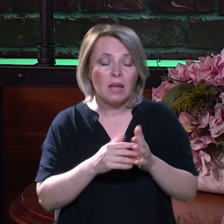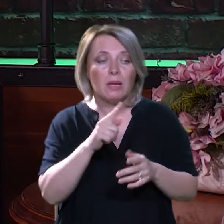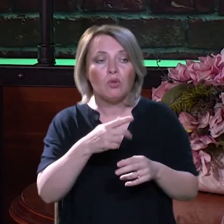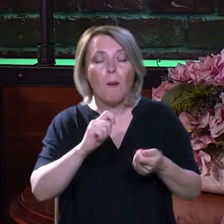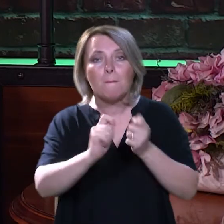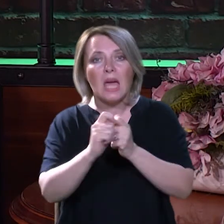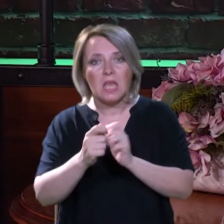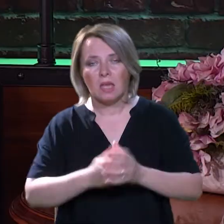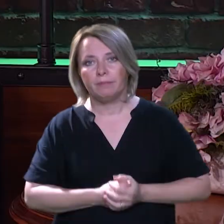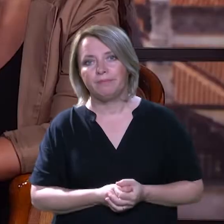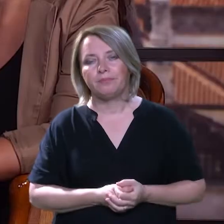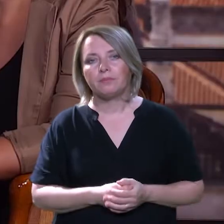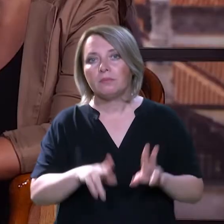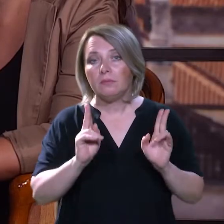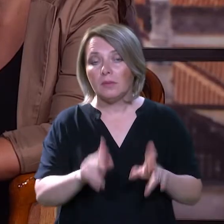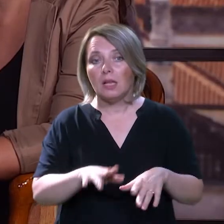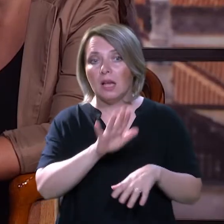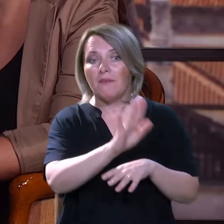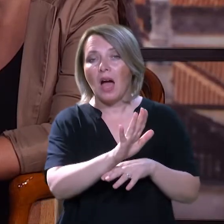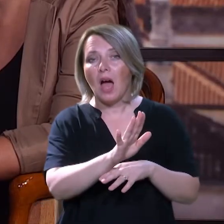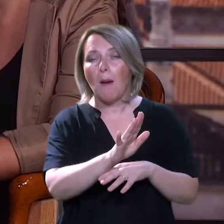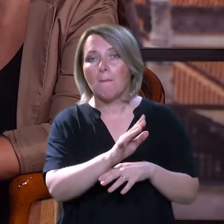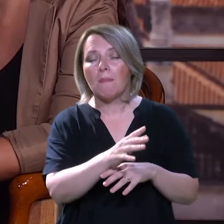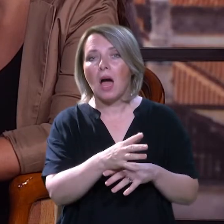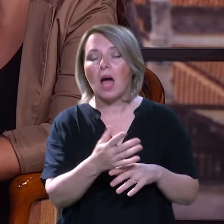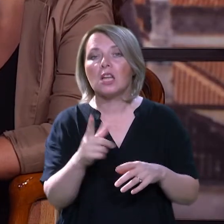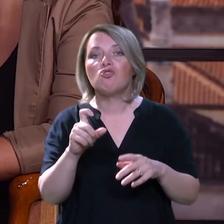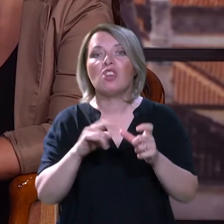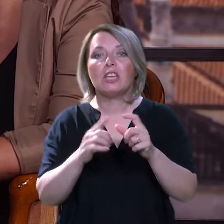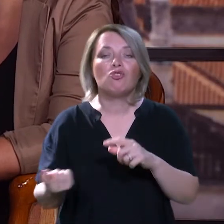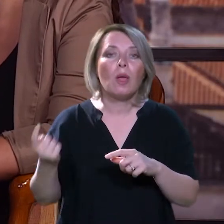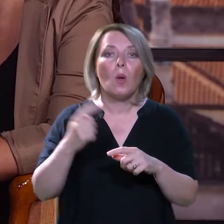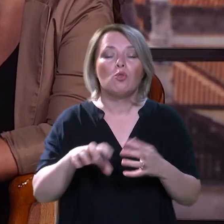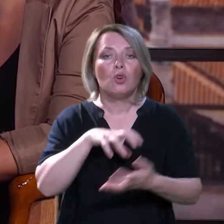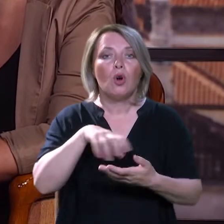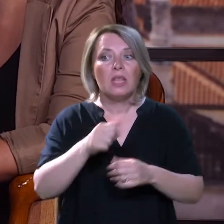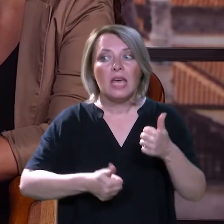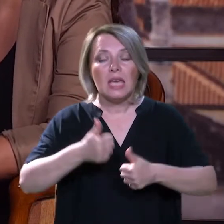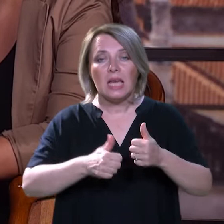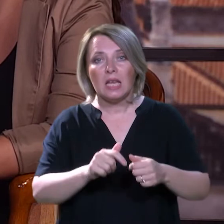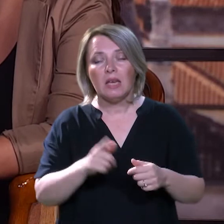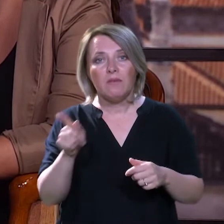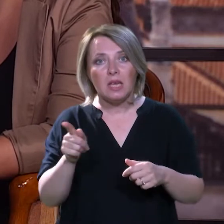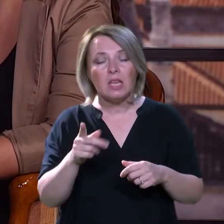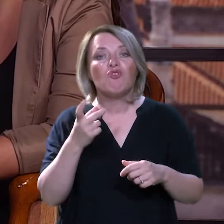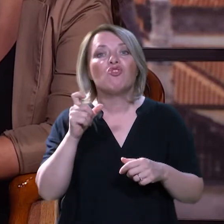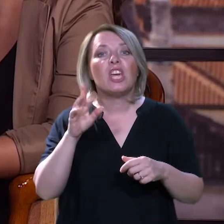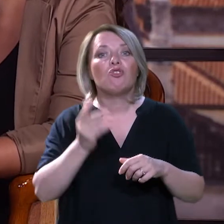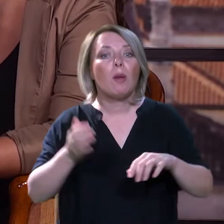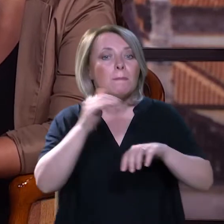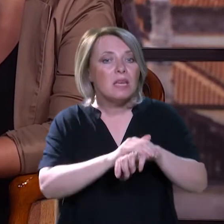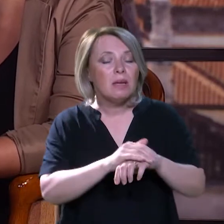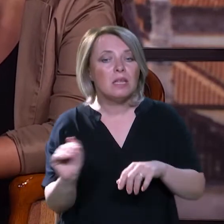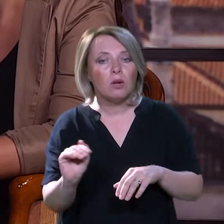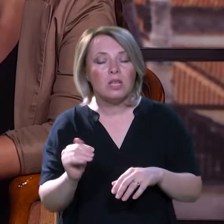nove obrasce ponašanja. Je li vama češće dođu roditelji ili ste upravo vi ti koji češće primijetite, recimo,